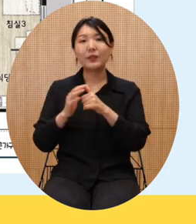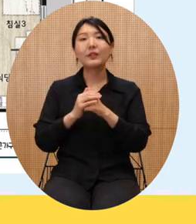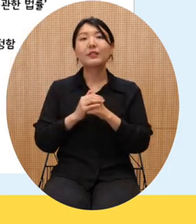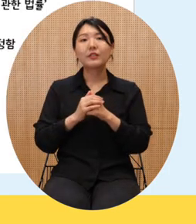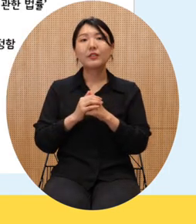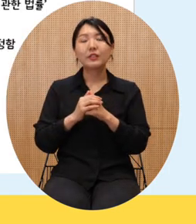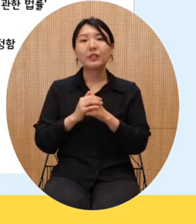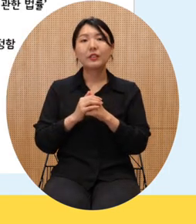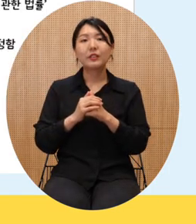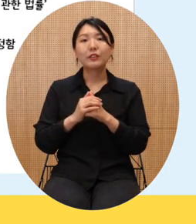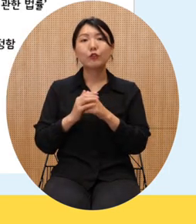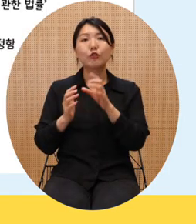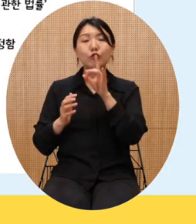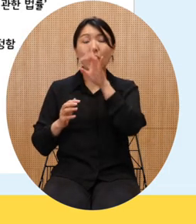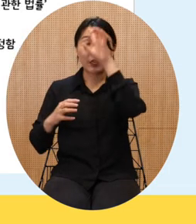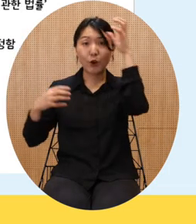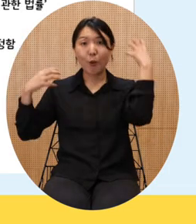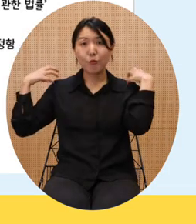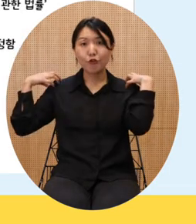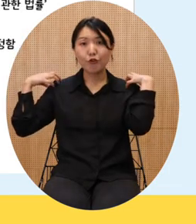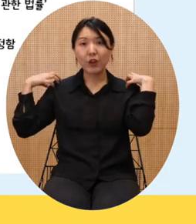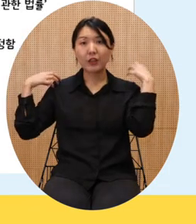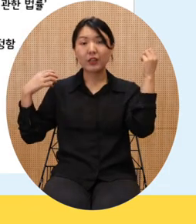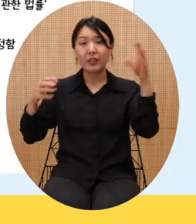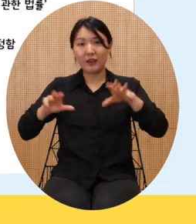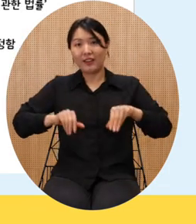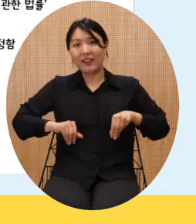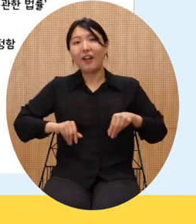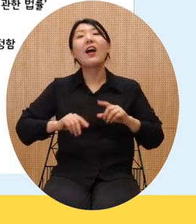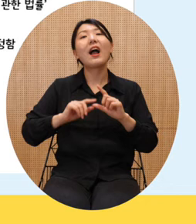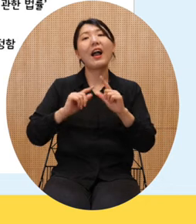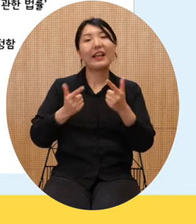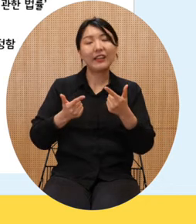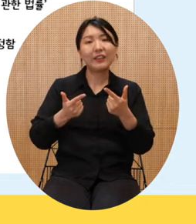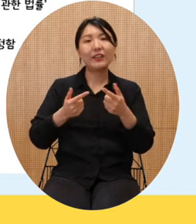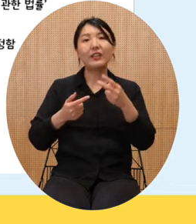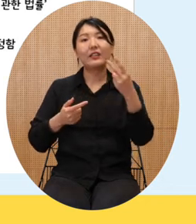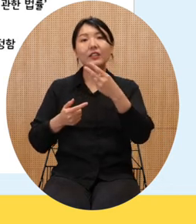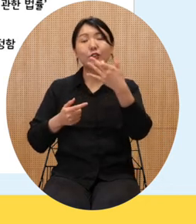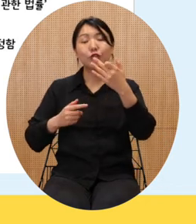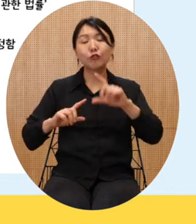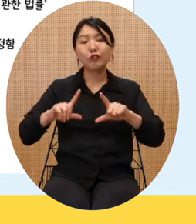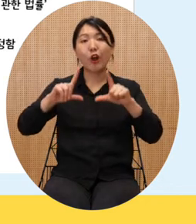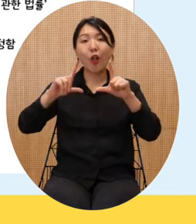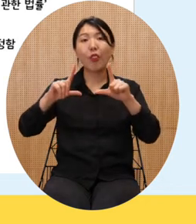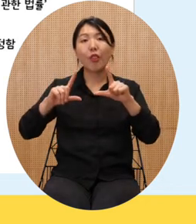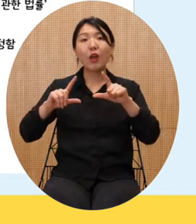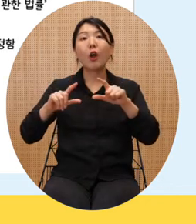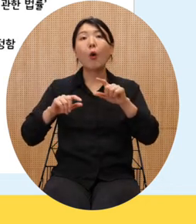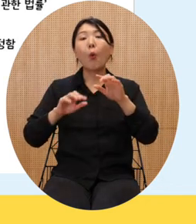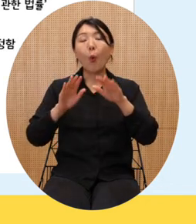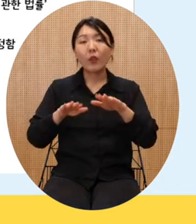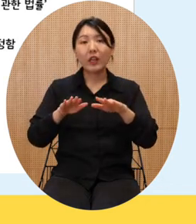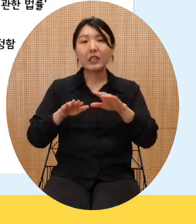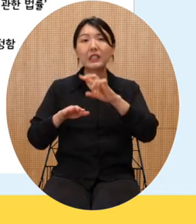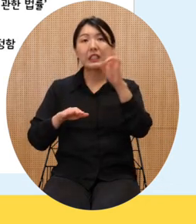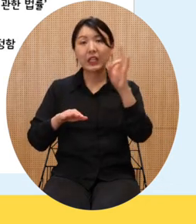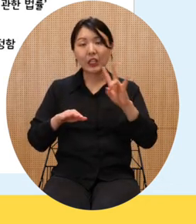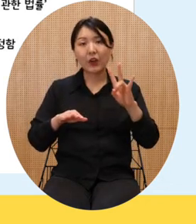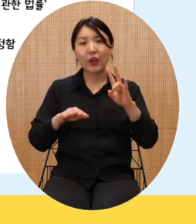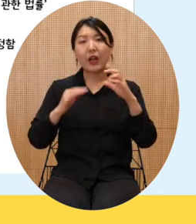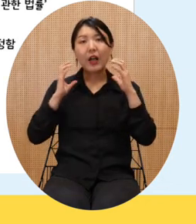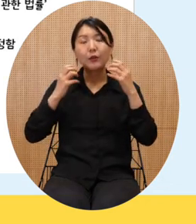공공임대주택을 공급을 하기도 하고 있지만, 그러니까 중앙정부가 아무것도 안 한 건 아니죠. 2019년에 여기에서